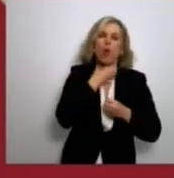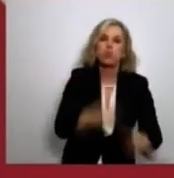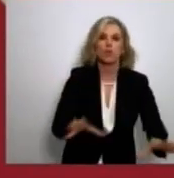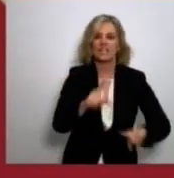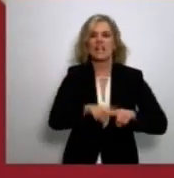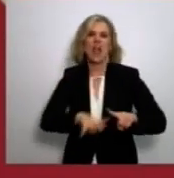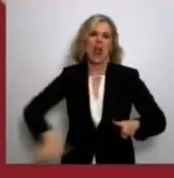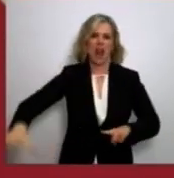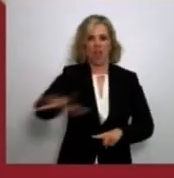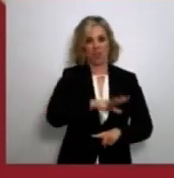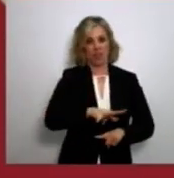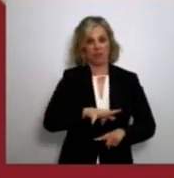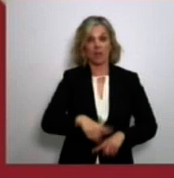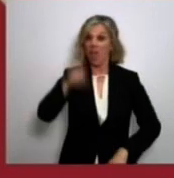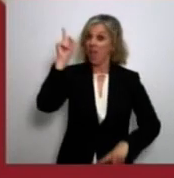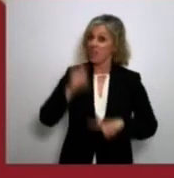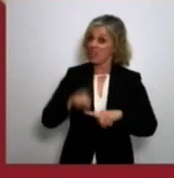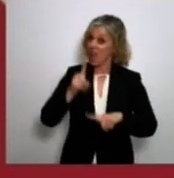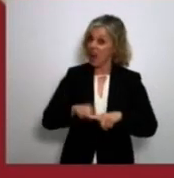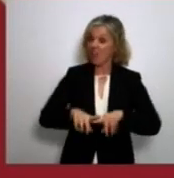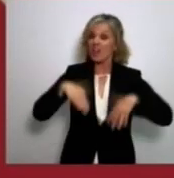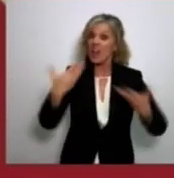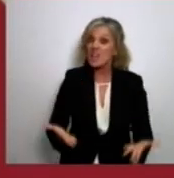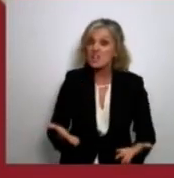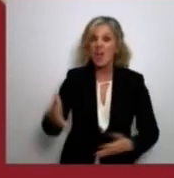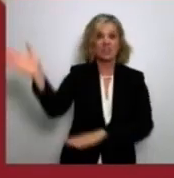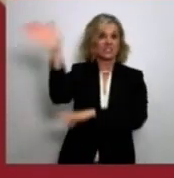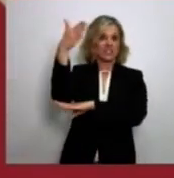μια αόριστη έννοια. Έχουν προδώσει εσένα που με ακούς.